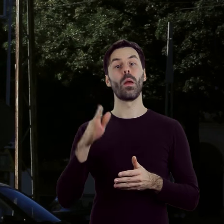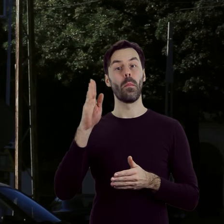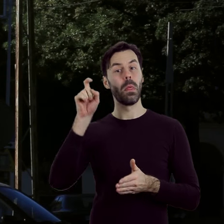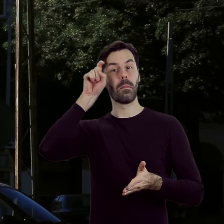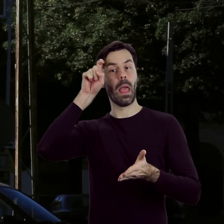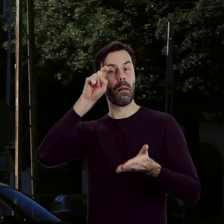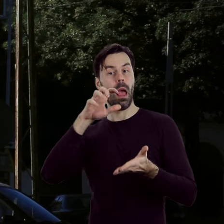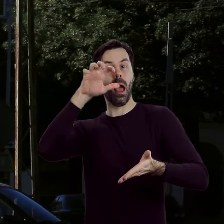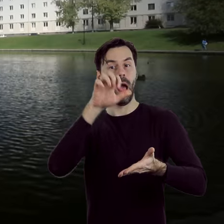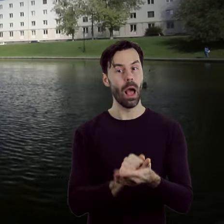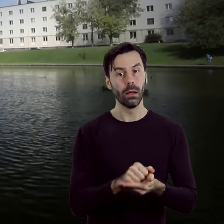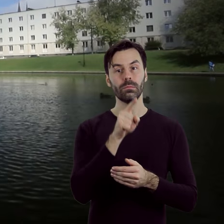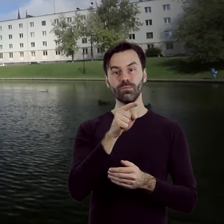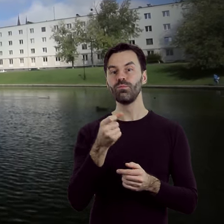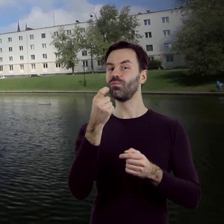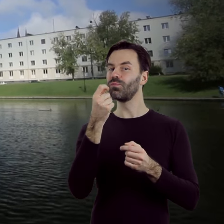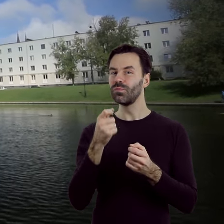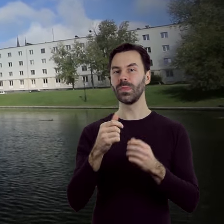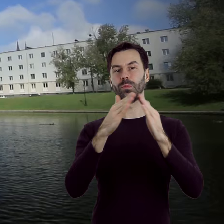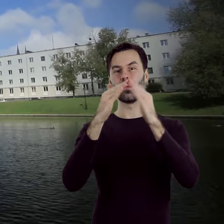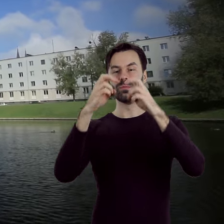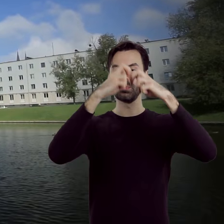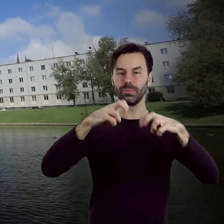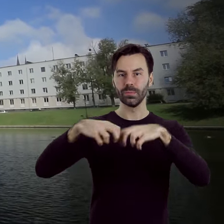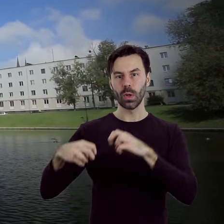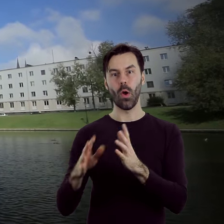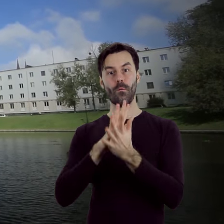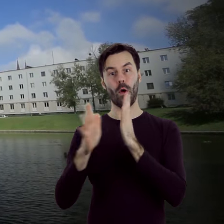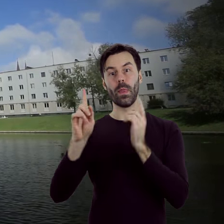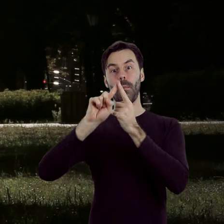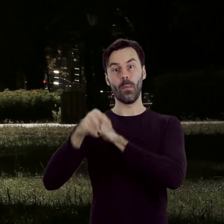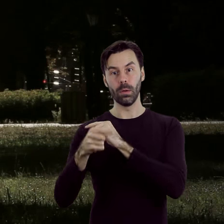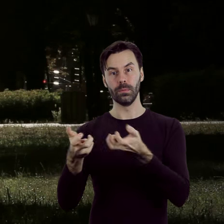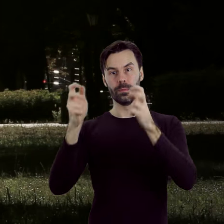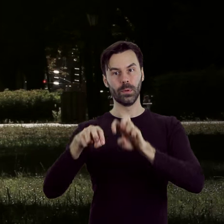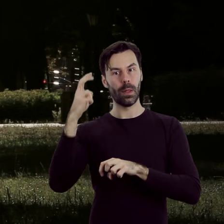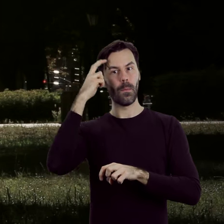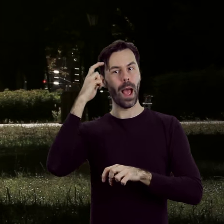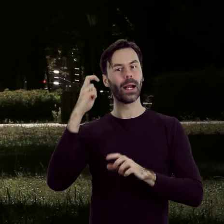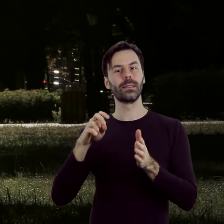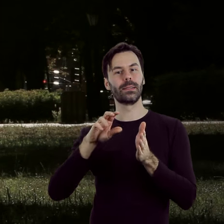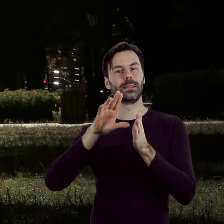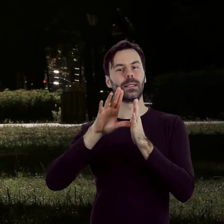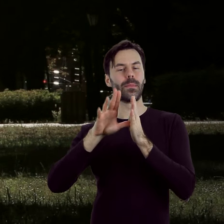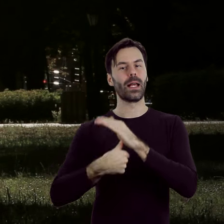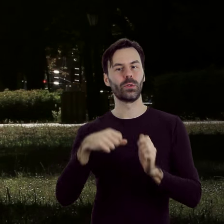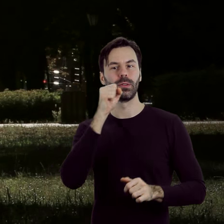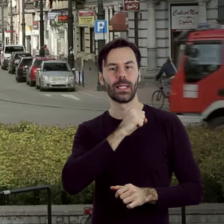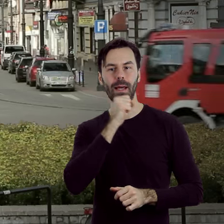Podczas niemieckiej okupacji część zabudowy wyburzono, a po wojnie powstał tu park staromiejski.